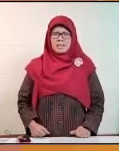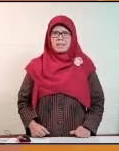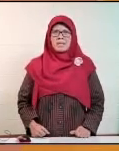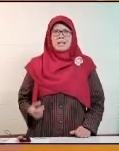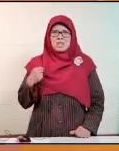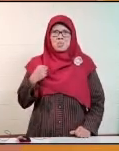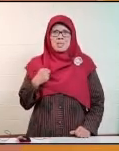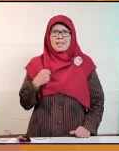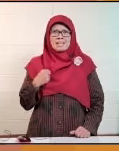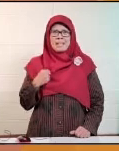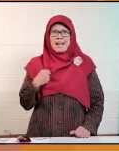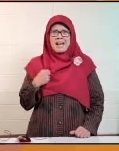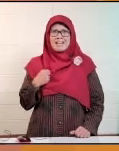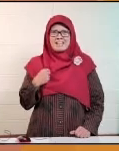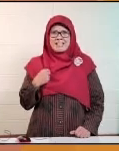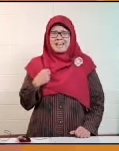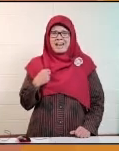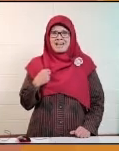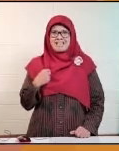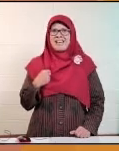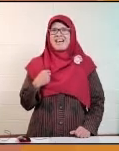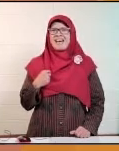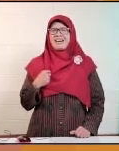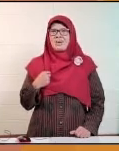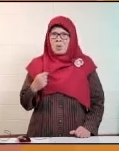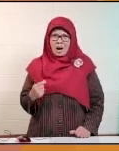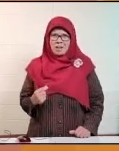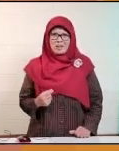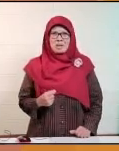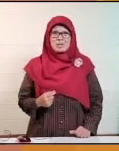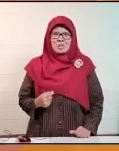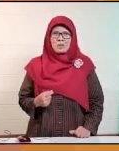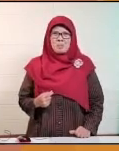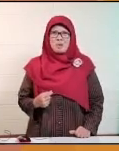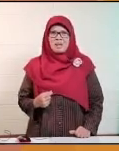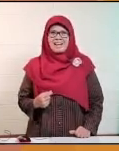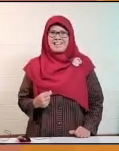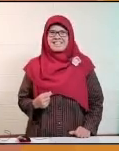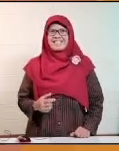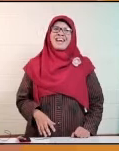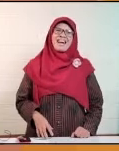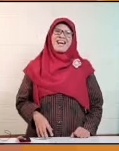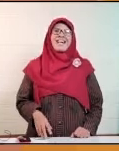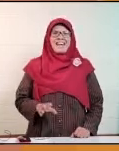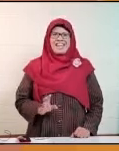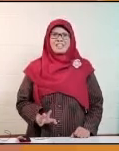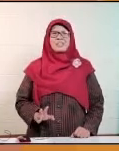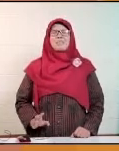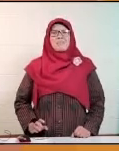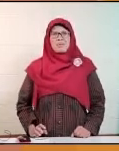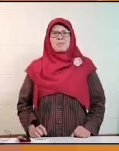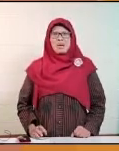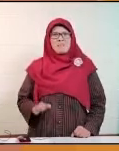mau milih sendiri sesuai dengan selera saya nah kok kayak anak kecil dipilih-pilih kan Nah